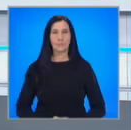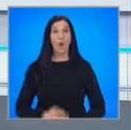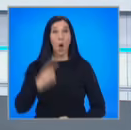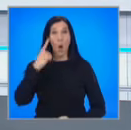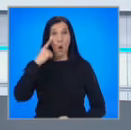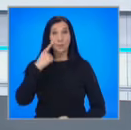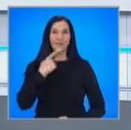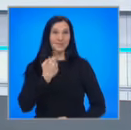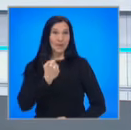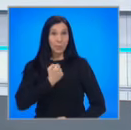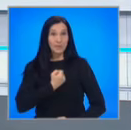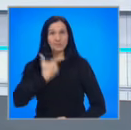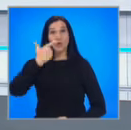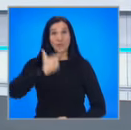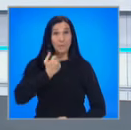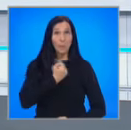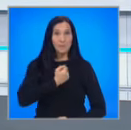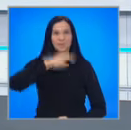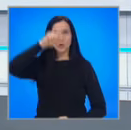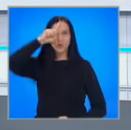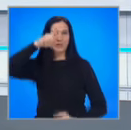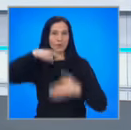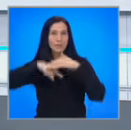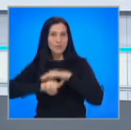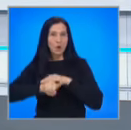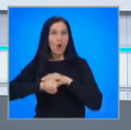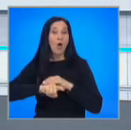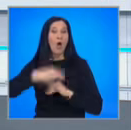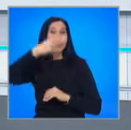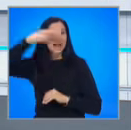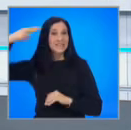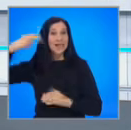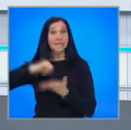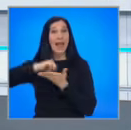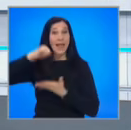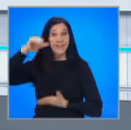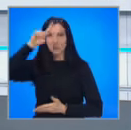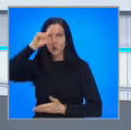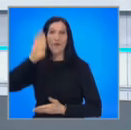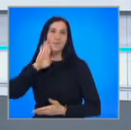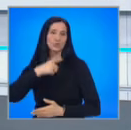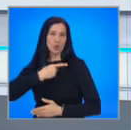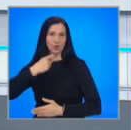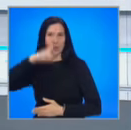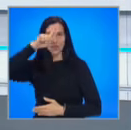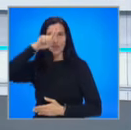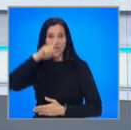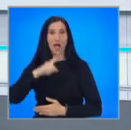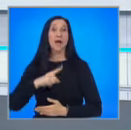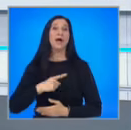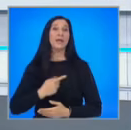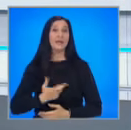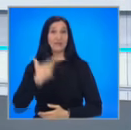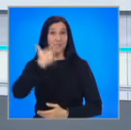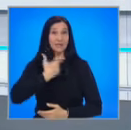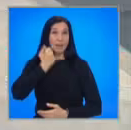Опит за убийство и самоубийство в Софийското метро. На станция Летище София мъж простреля жена и служи край на живота